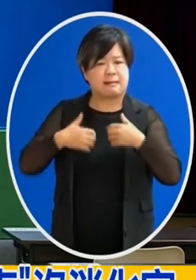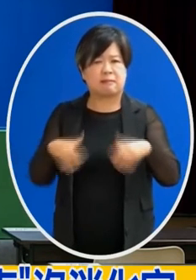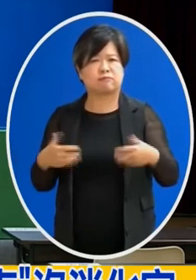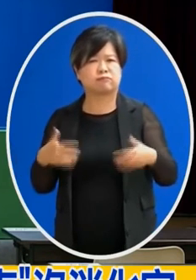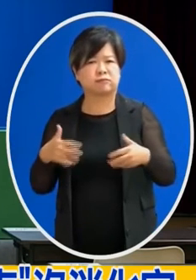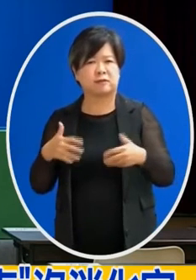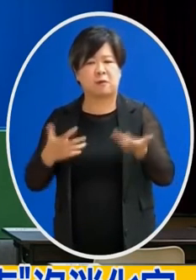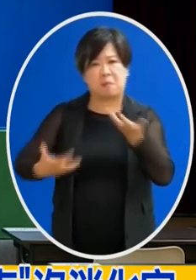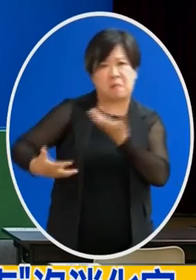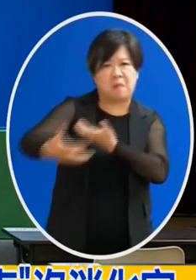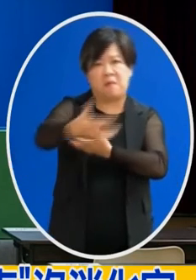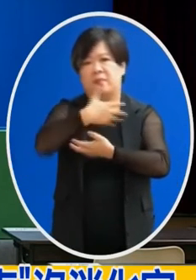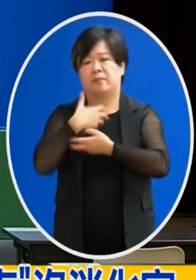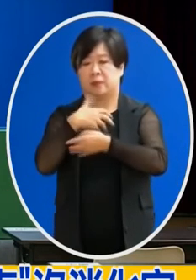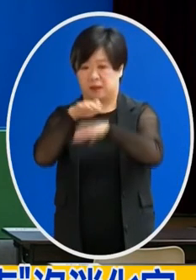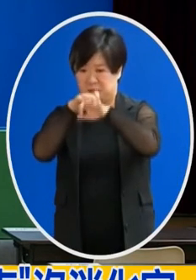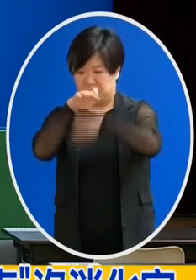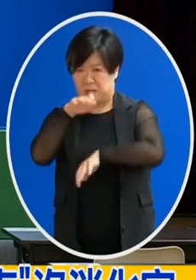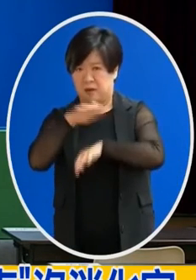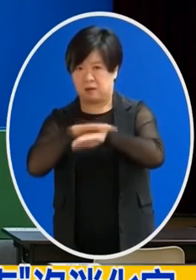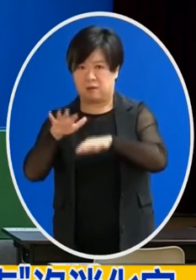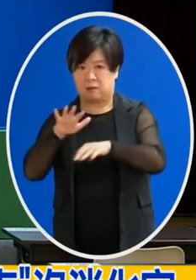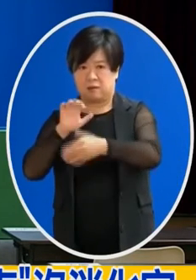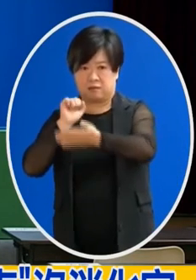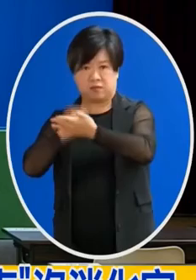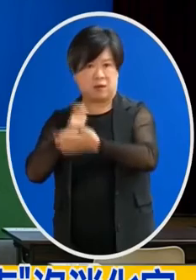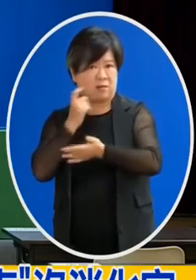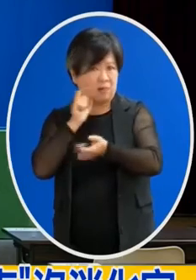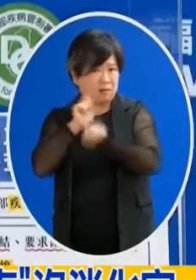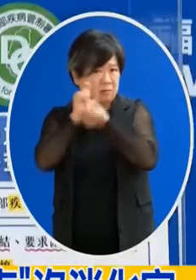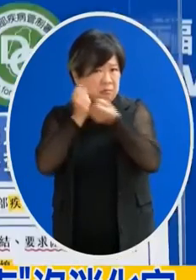这一类的讨论会朝假讯息来侦办吗？